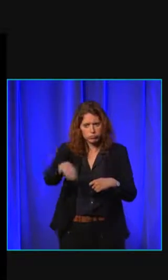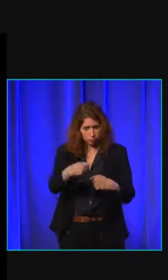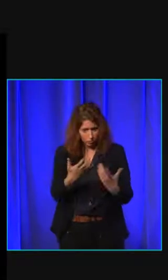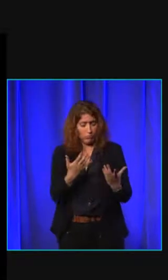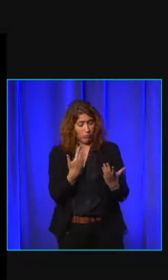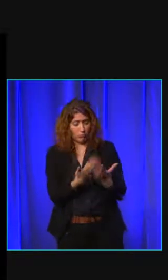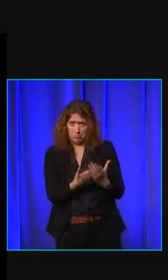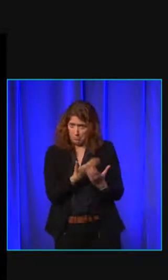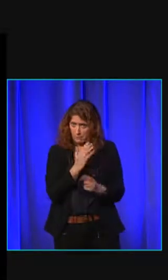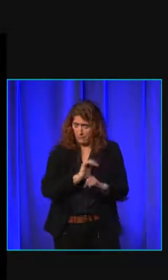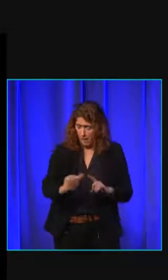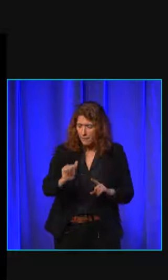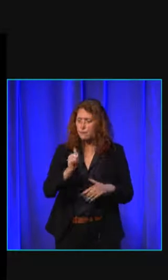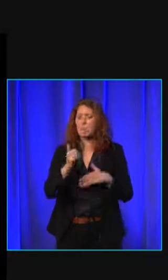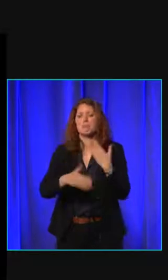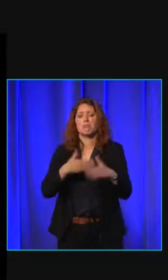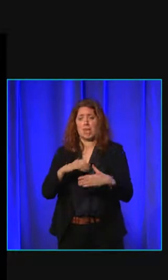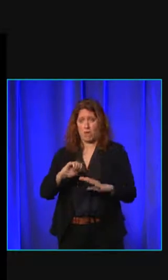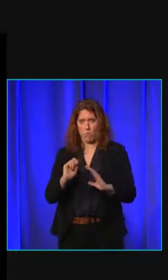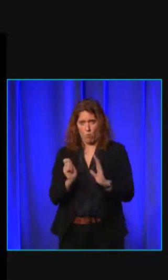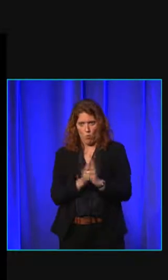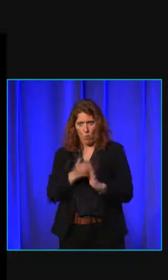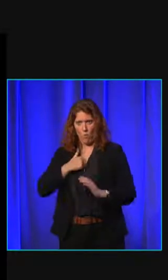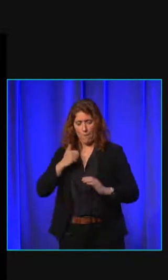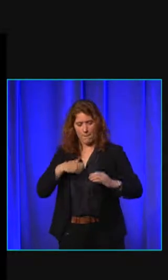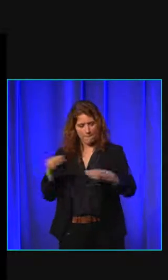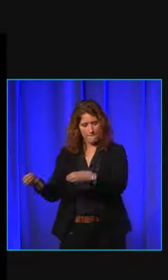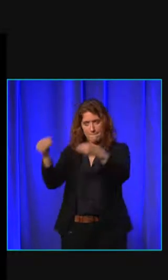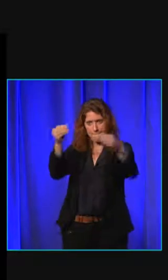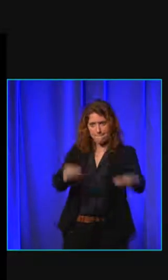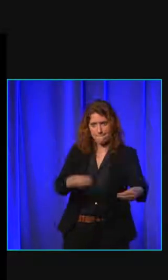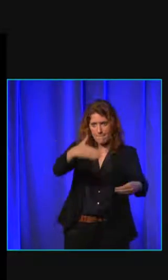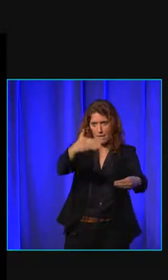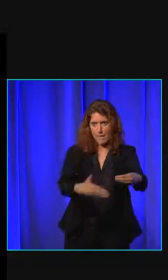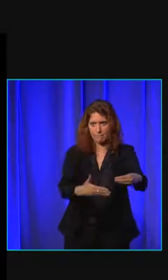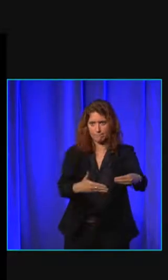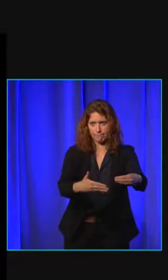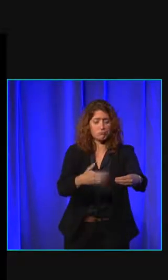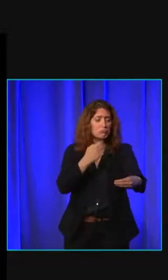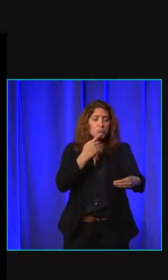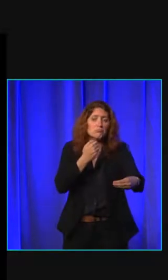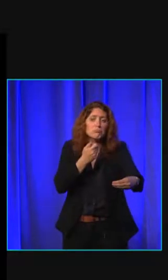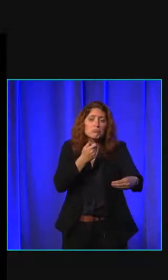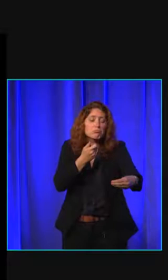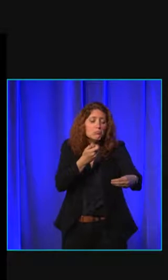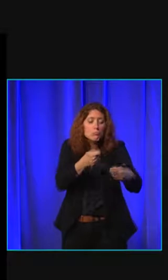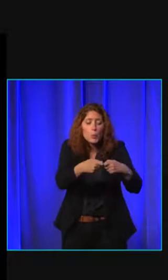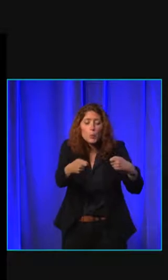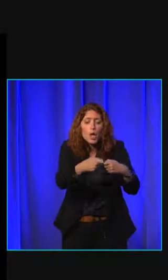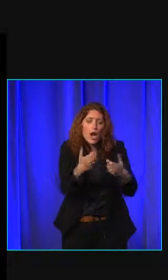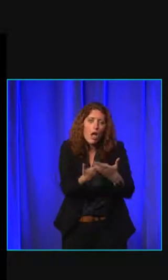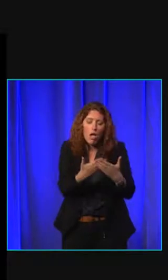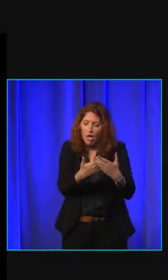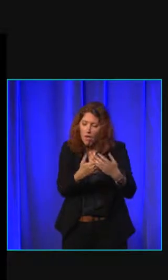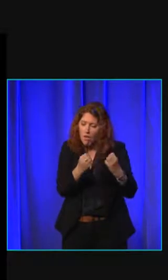mets en place un occludeur, c'est-à-dire que je masque pendant un certain laps de temps, ici en